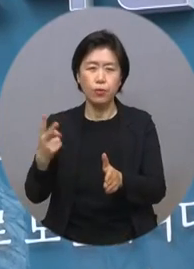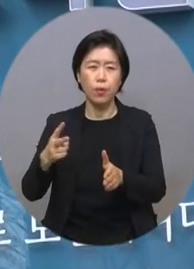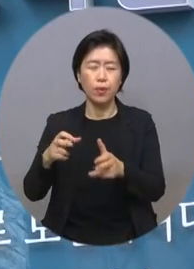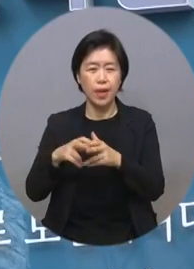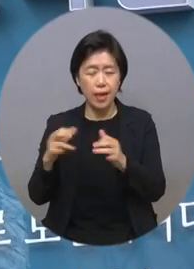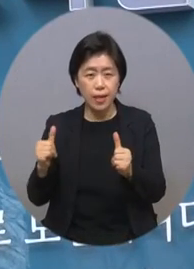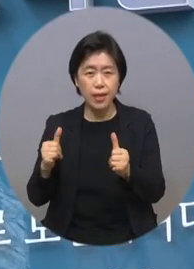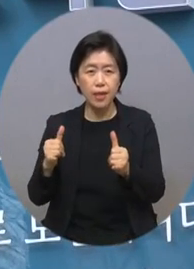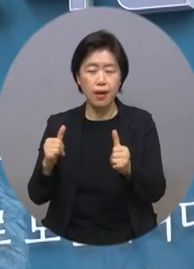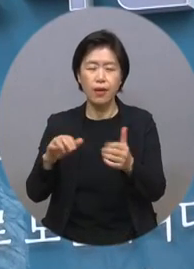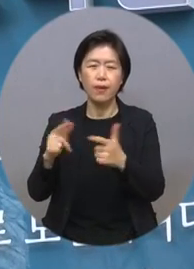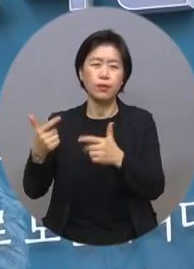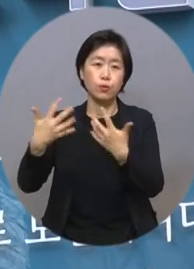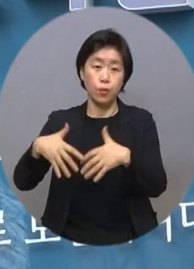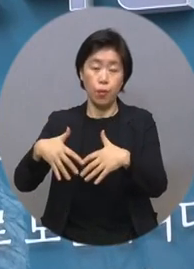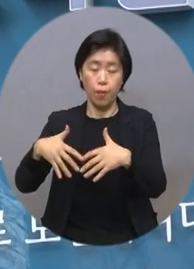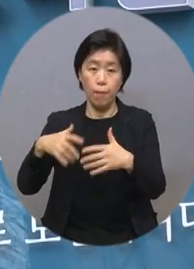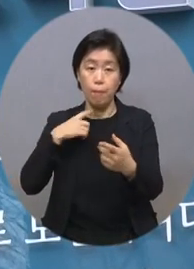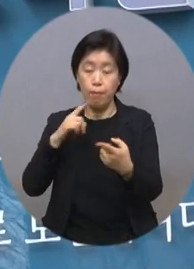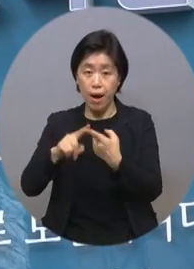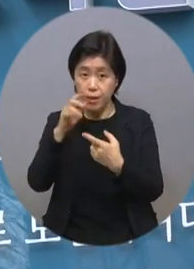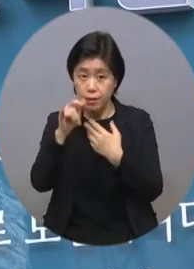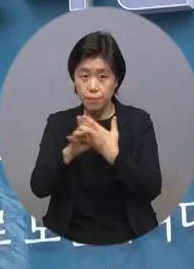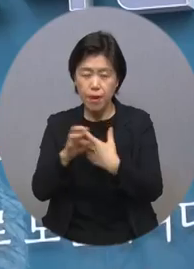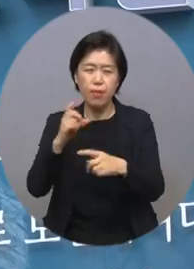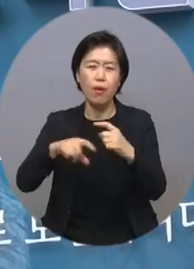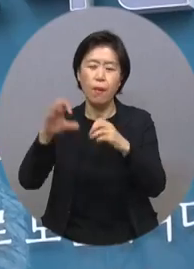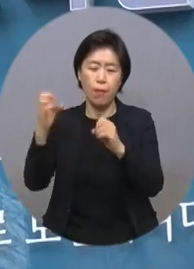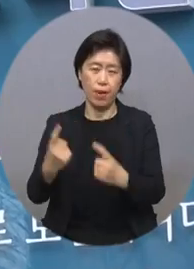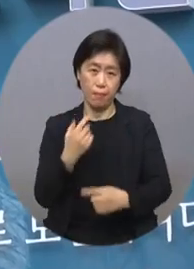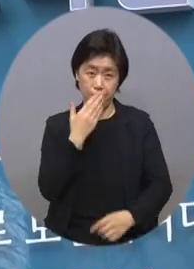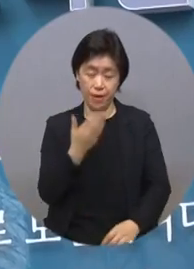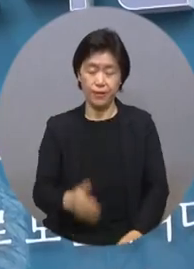50%를 추가로 감면받을 수 있습니다. 복지TV 뉴스 노혜림입니다.